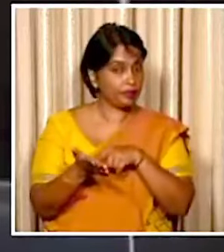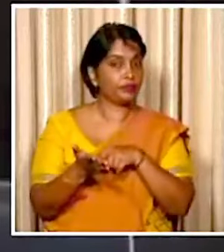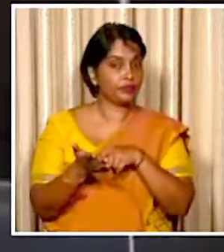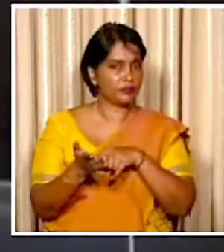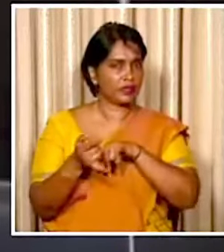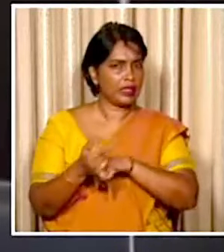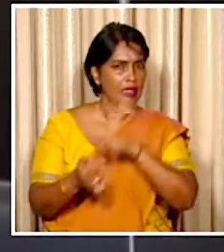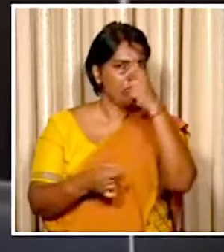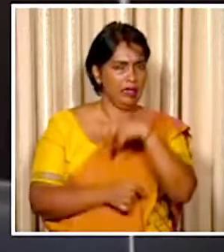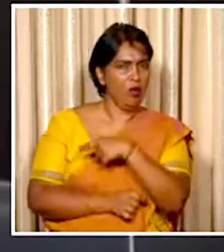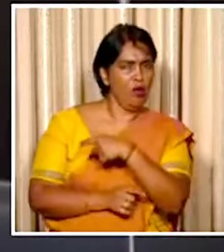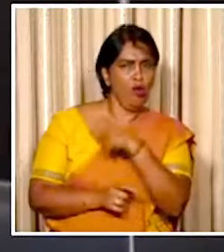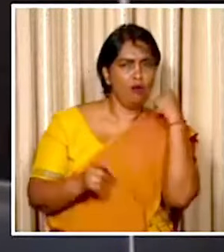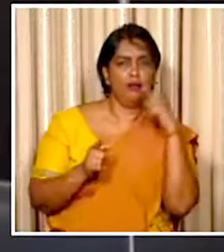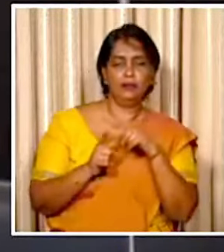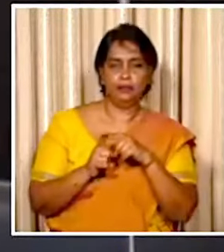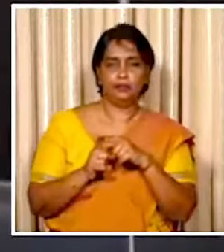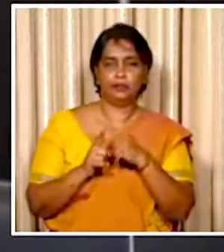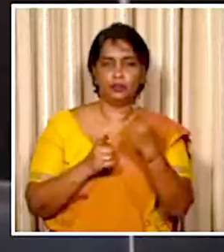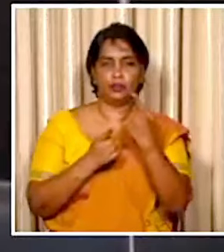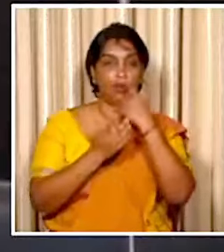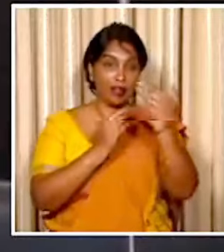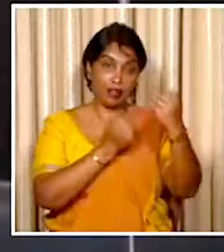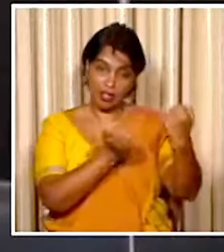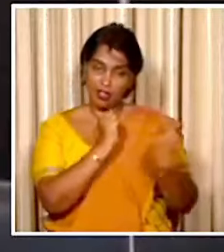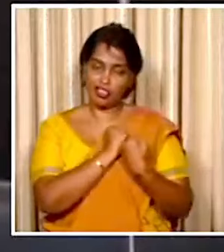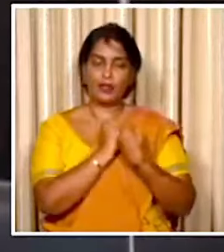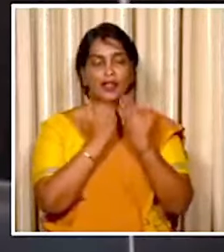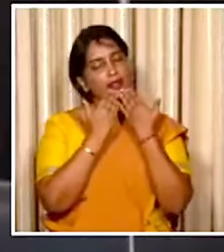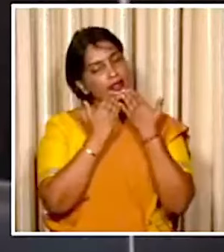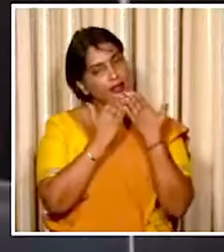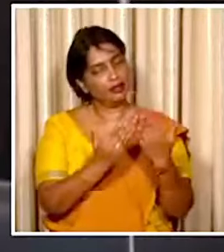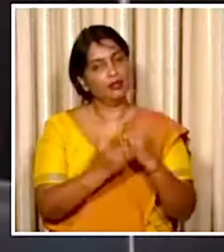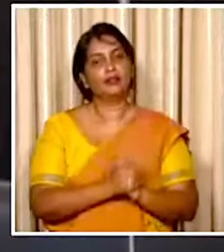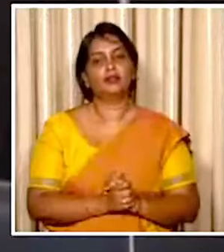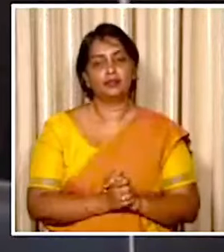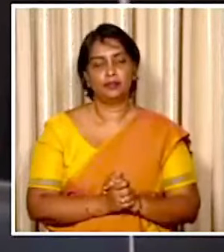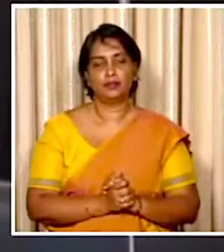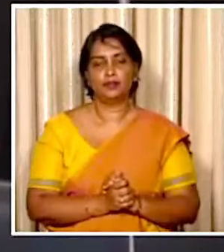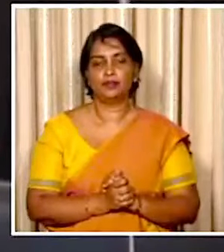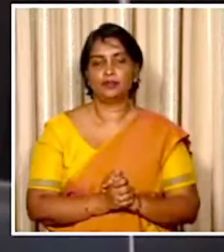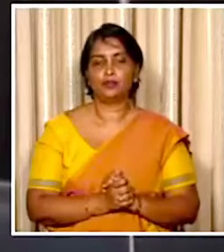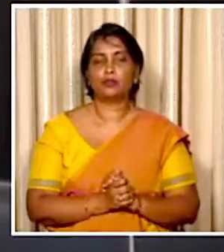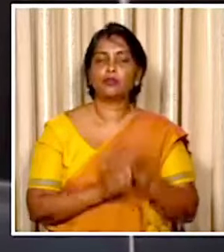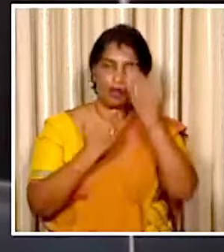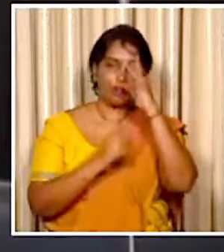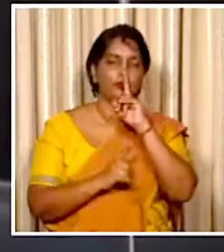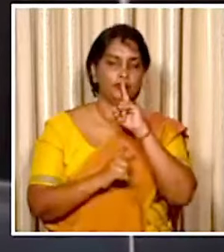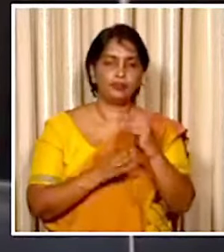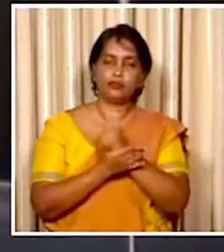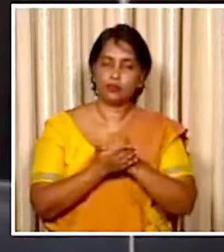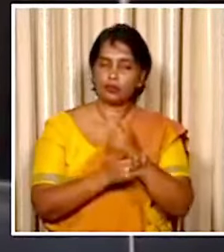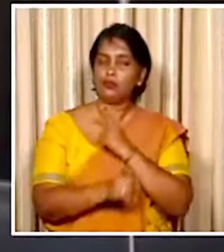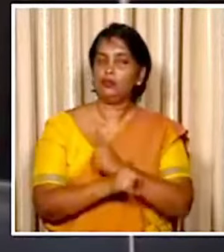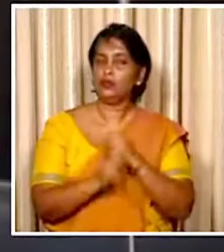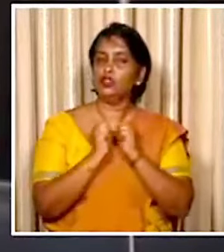සහකාර ලේකම්තුමියගෙන් ඔබතුමා මට දුන්නේ සහයෝගය ගැන මම ස්තුතිවන්ත වෙනවා මම ඉතාම විවෘතව සඳහන් කරන සියලුම ගුරු වෘත්ති